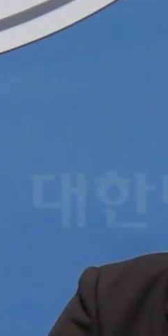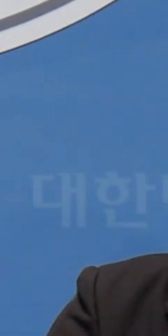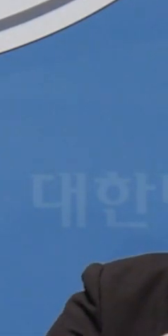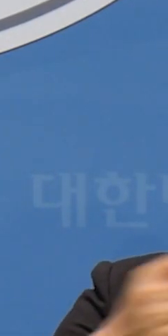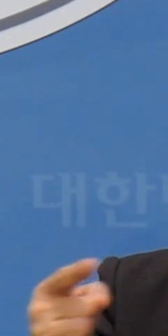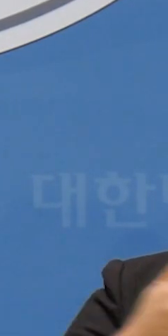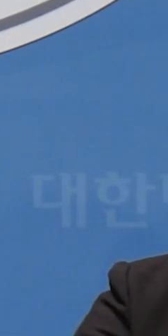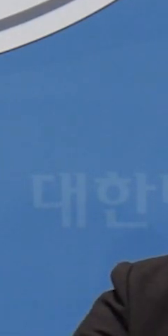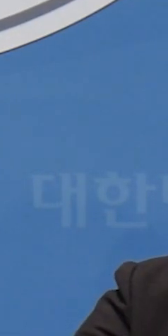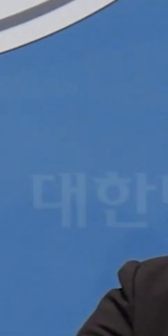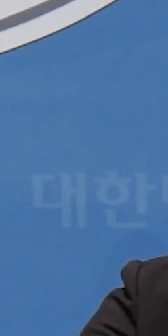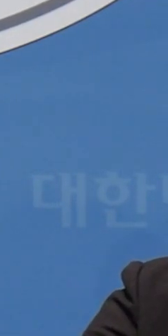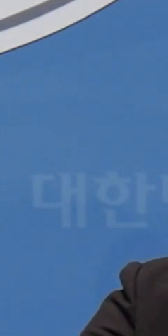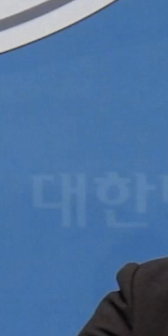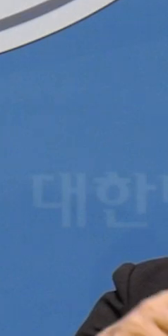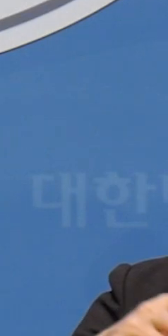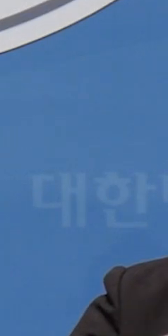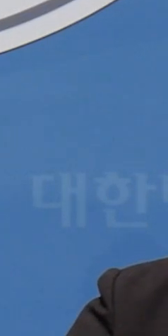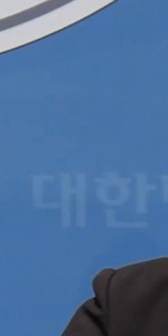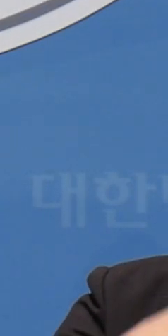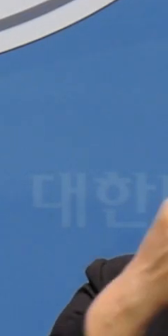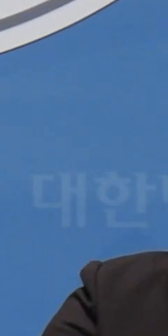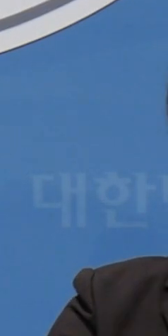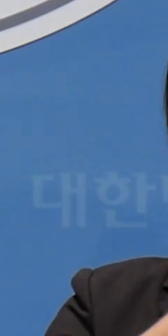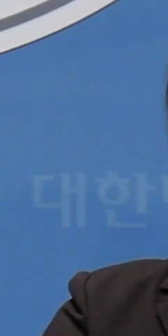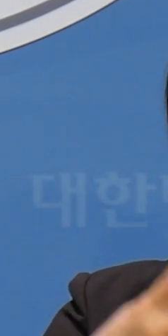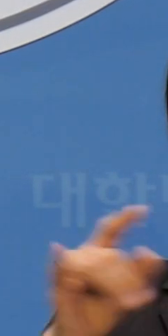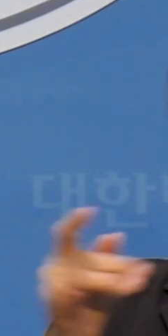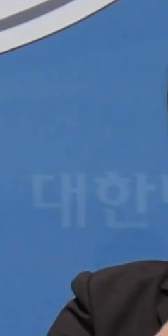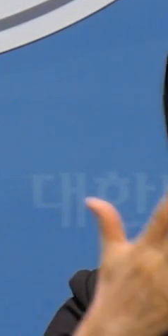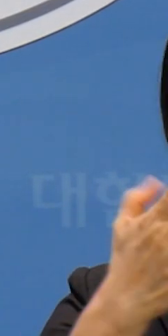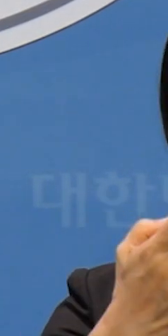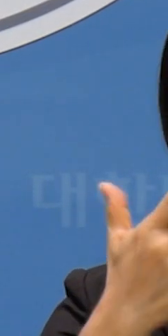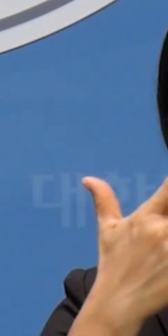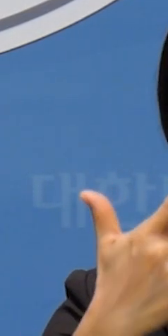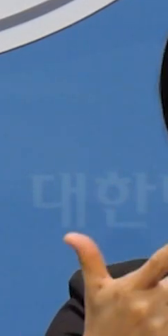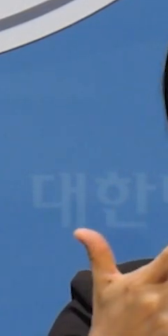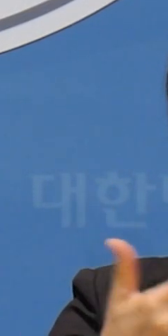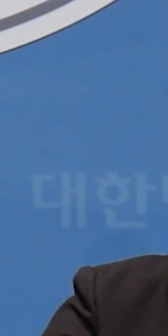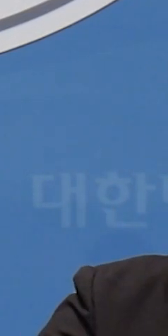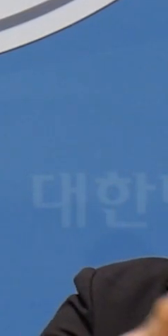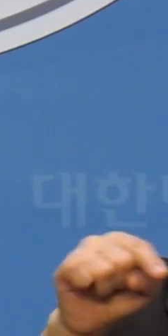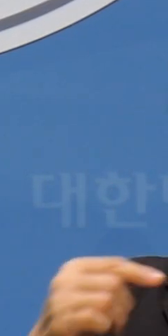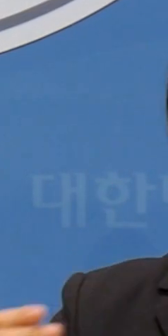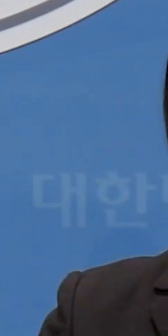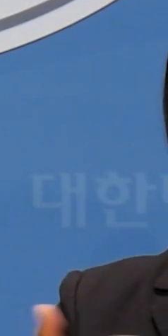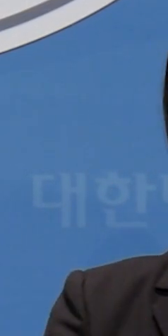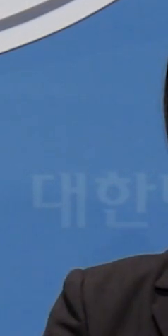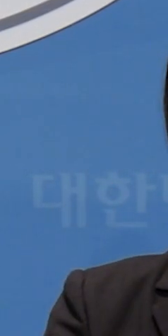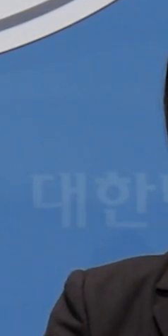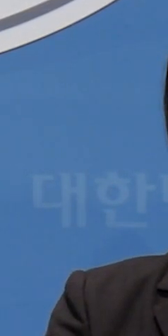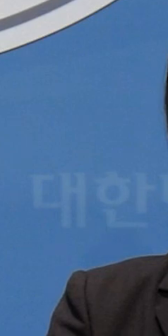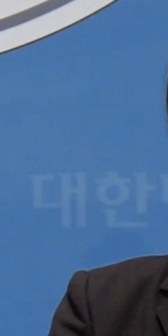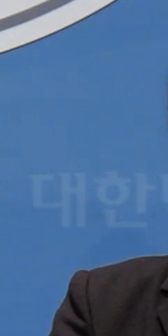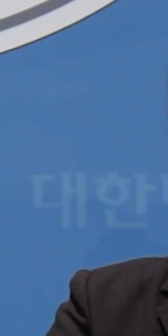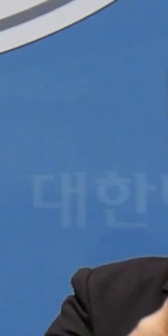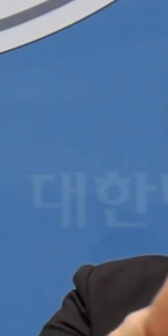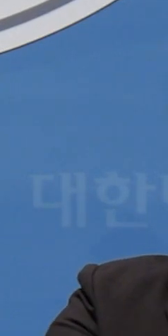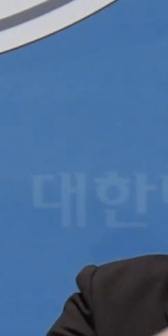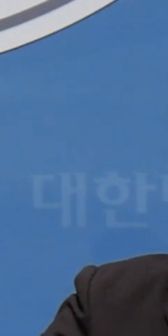내년 치러지는 제22대 국회의원 선거는 86세대 구태 정치를 마무리하고 실용의 정치를